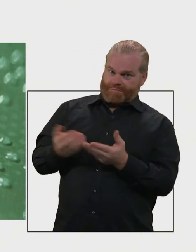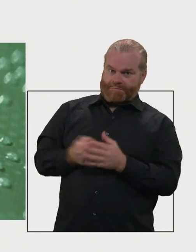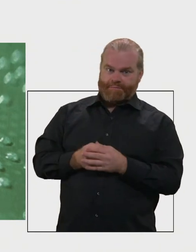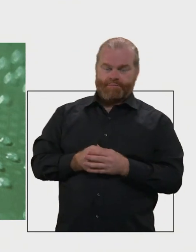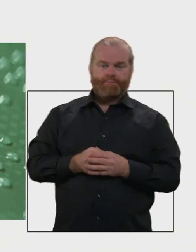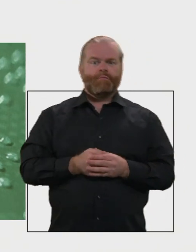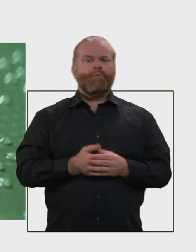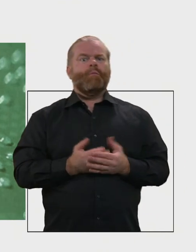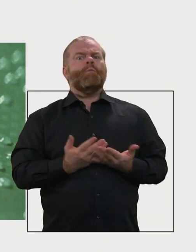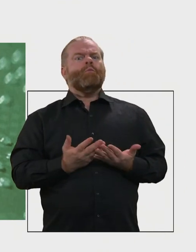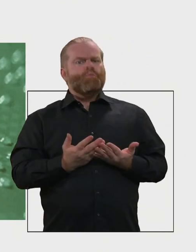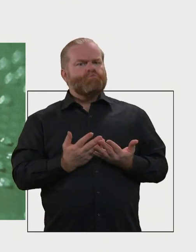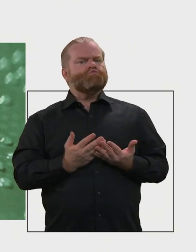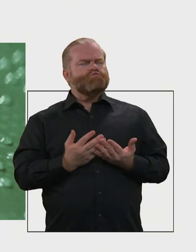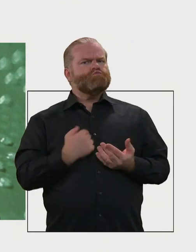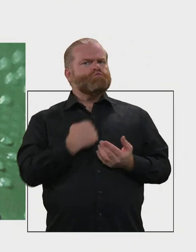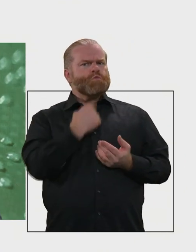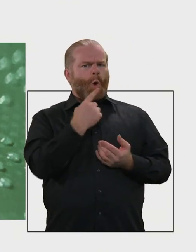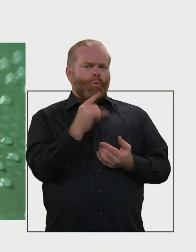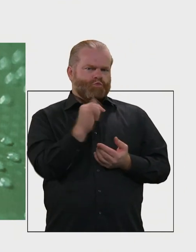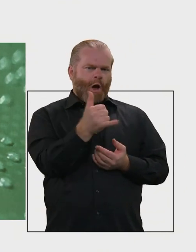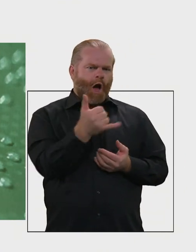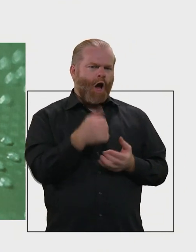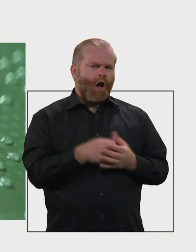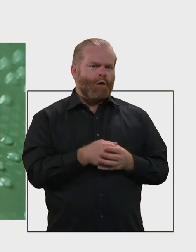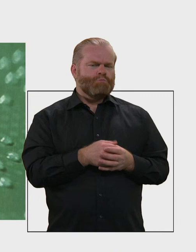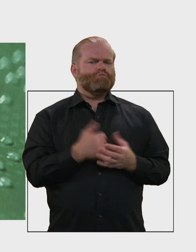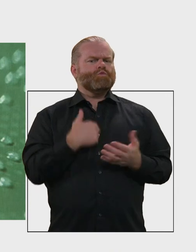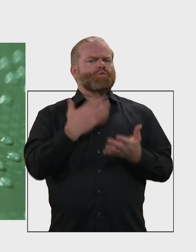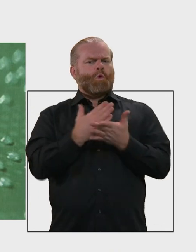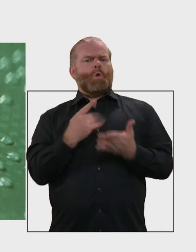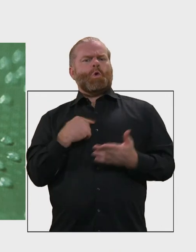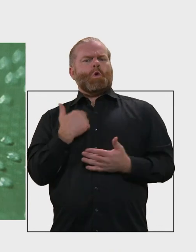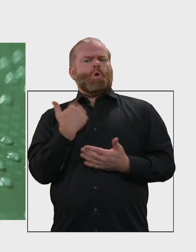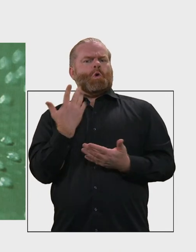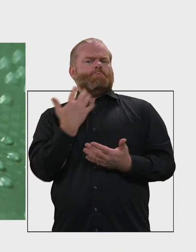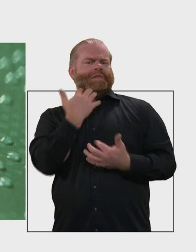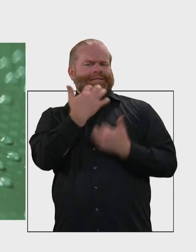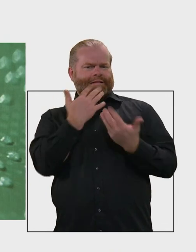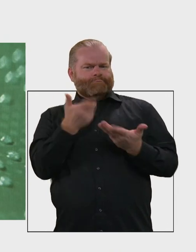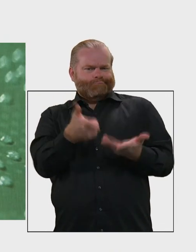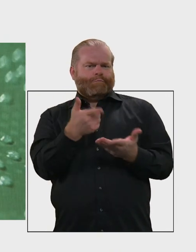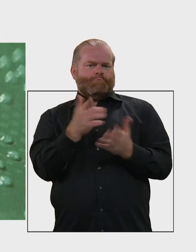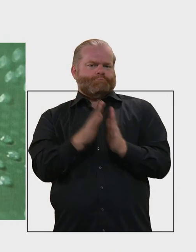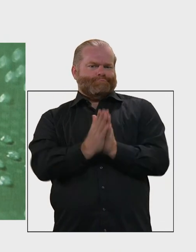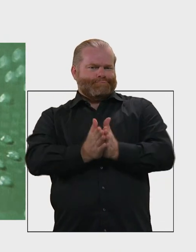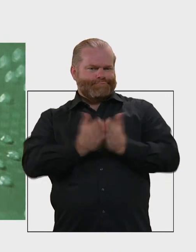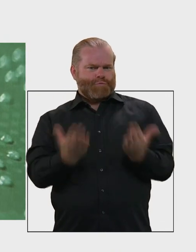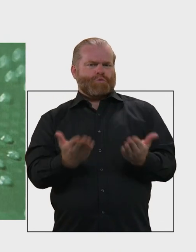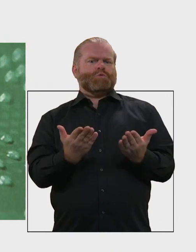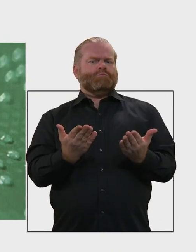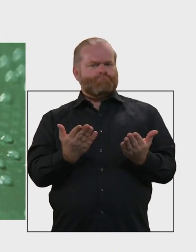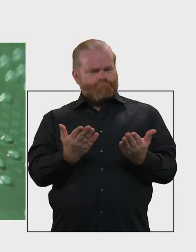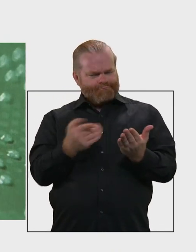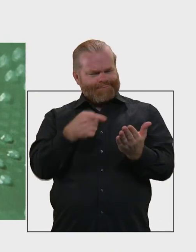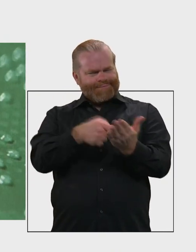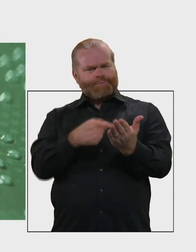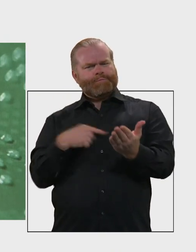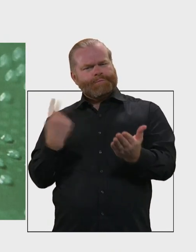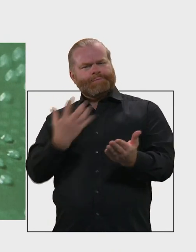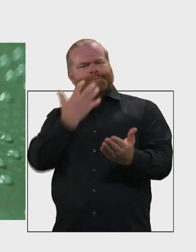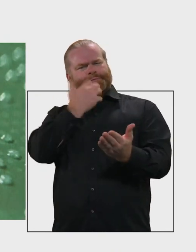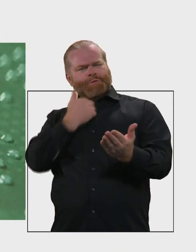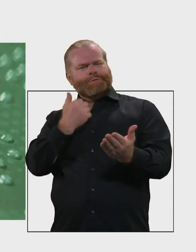ist, wie wir schon erzählt haben, es ist ein Buch, wovon wir uns wünschen, dass es für viele zugänglich ist, dass viele